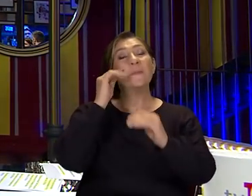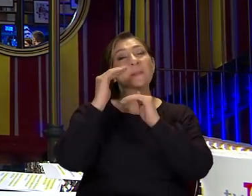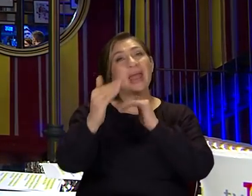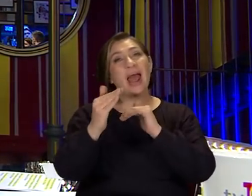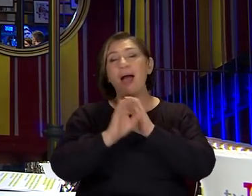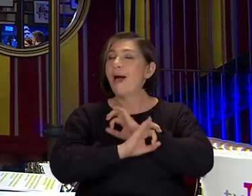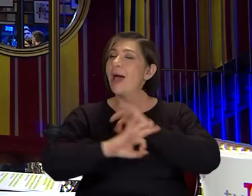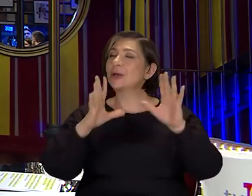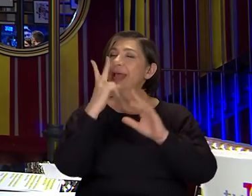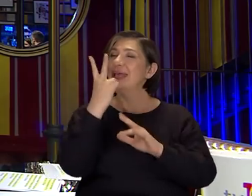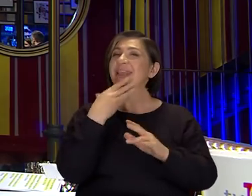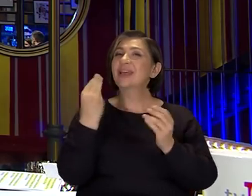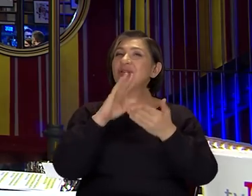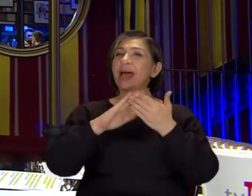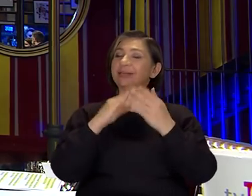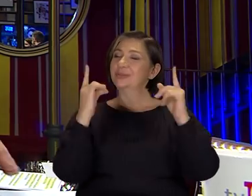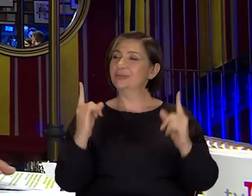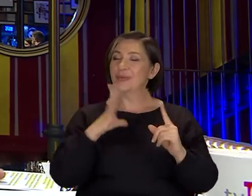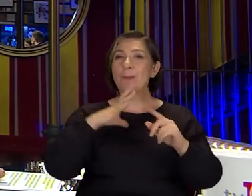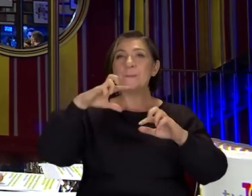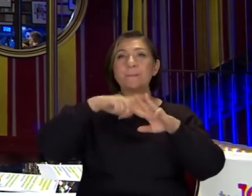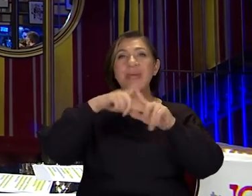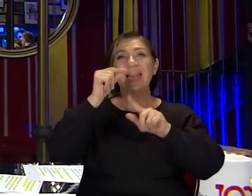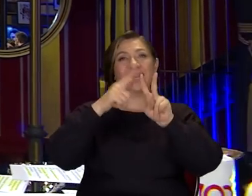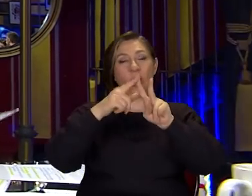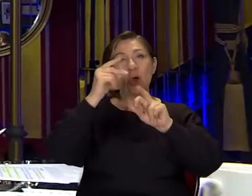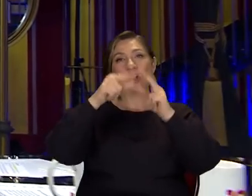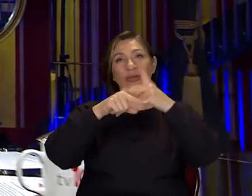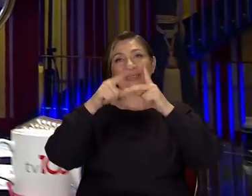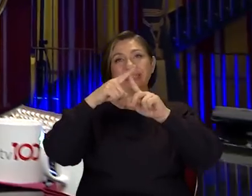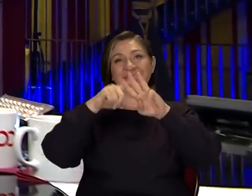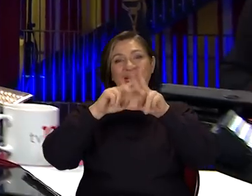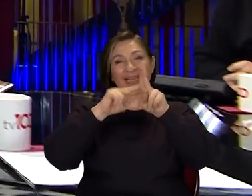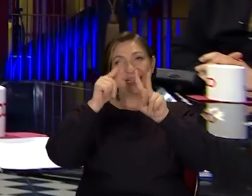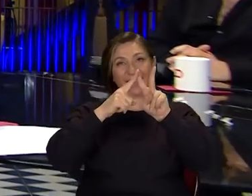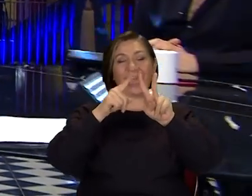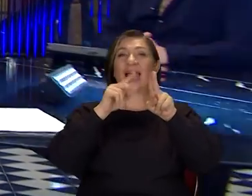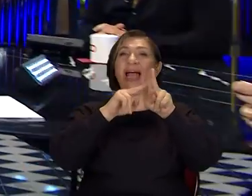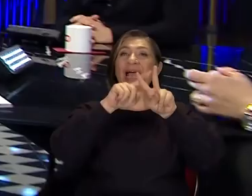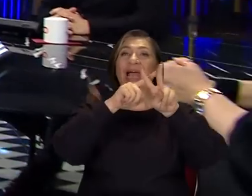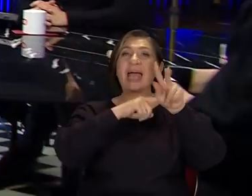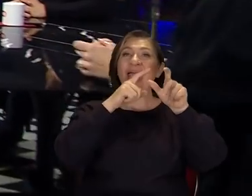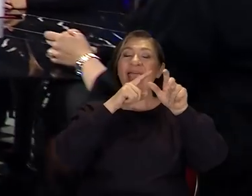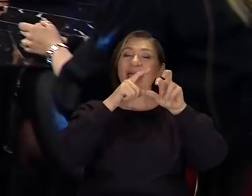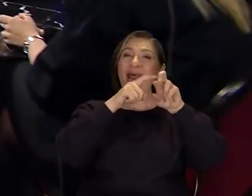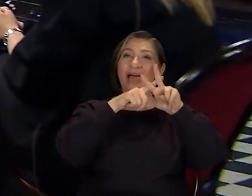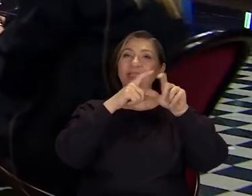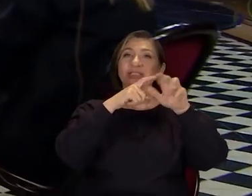Beyler, harikulade iki genç arkadaşım var. Pelin Öztekin ve Kayra Şen Hoca. Alkışlıyoruz.